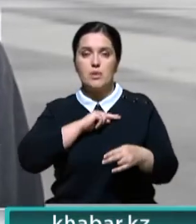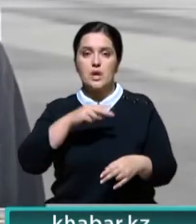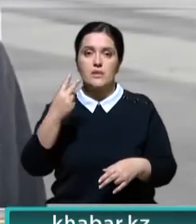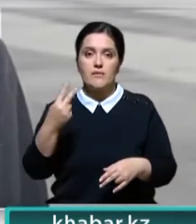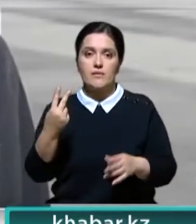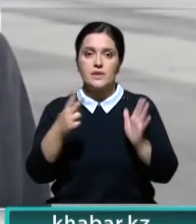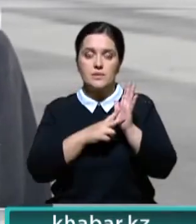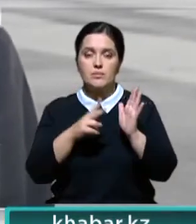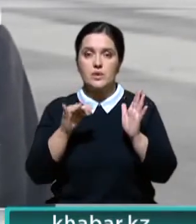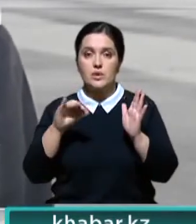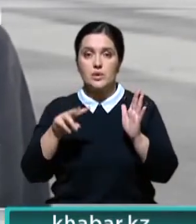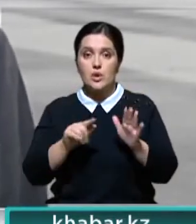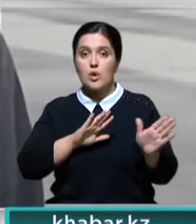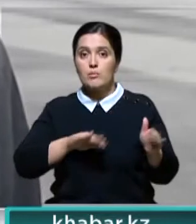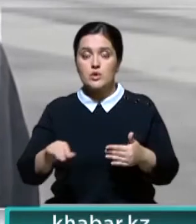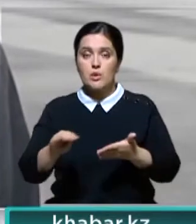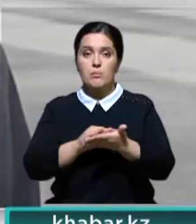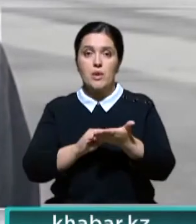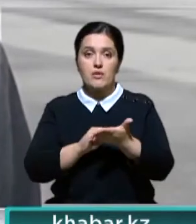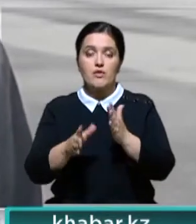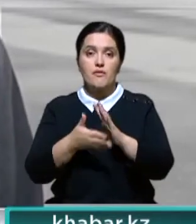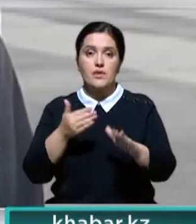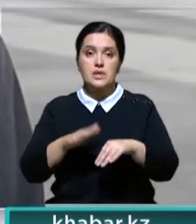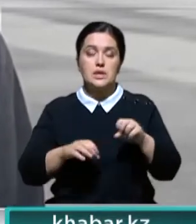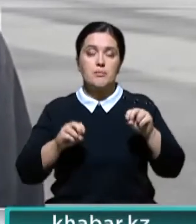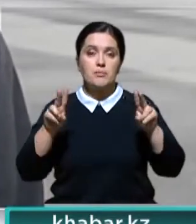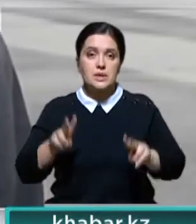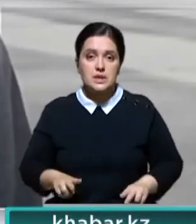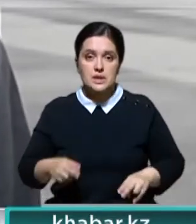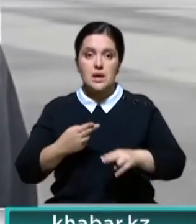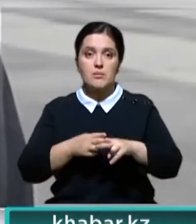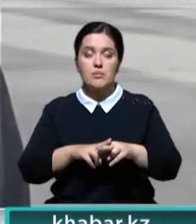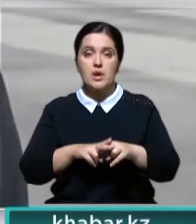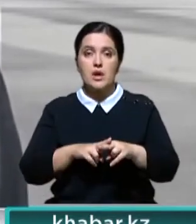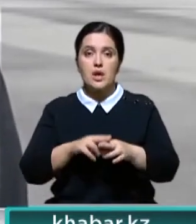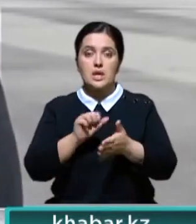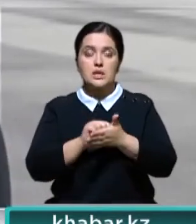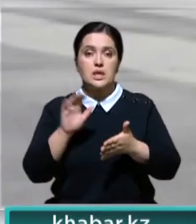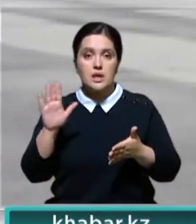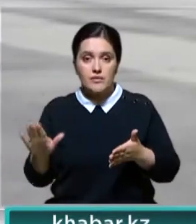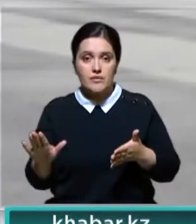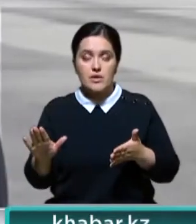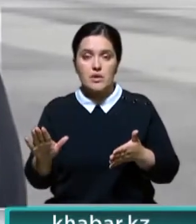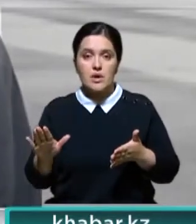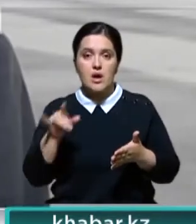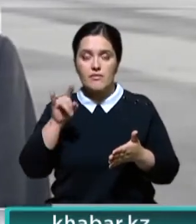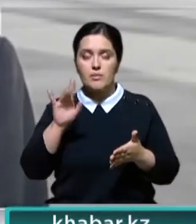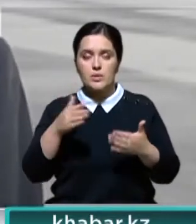27 июля после повторного вызова специалистов комитета гражданской авиации и прохождение сертификации авиарейсы будут открыты